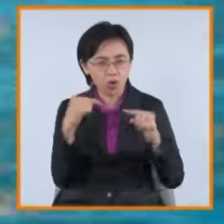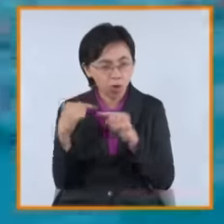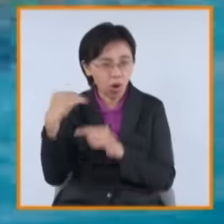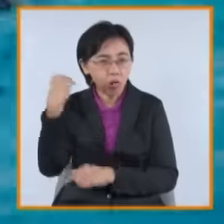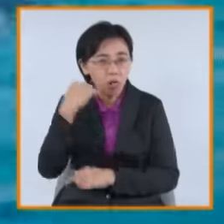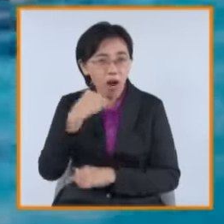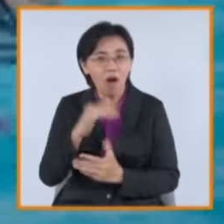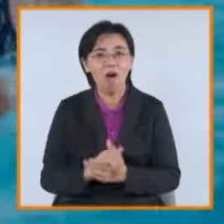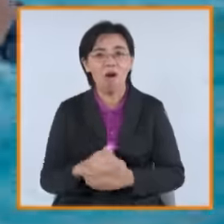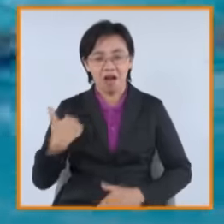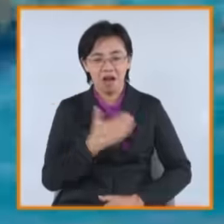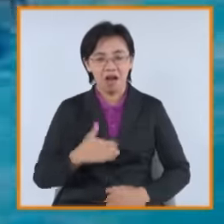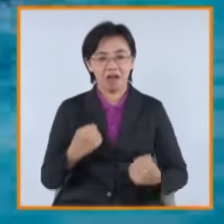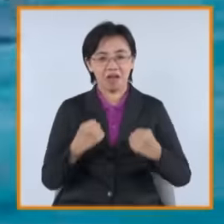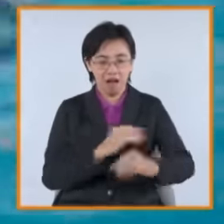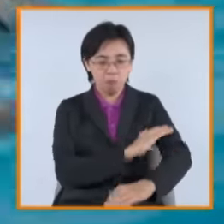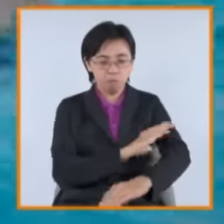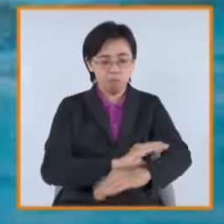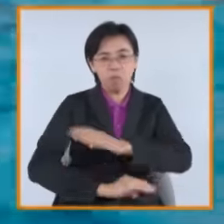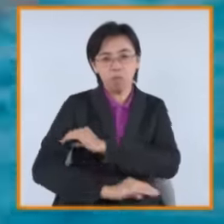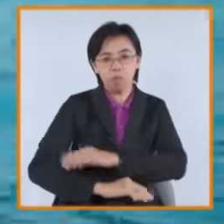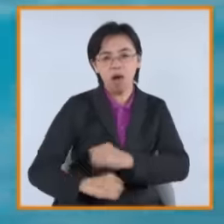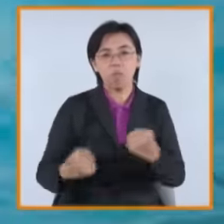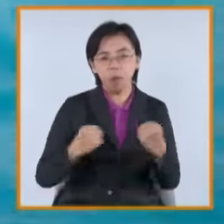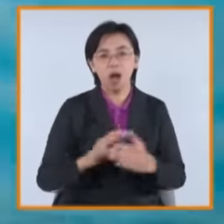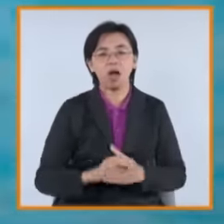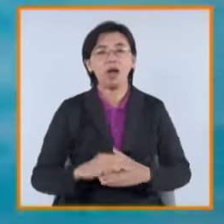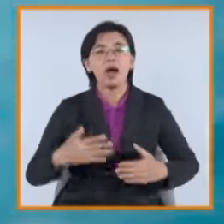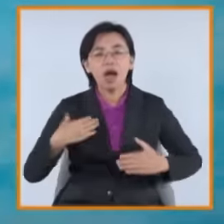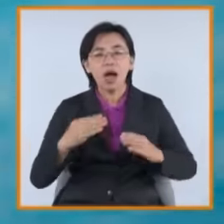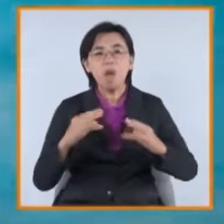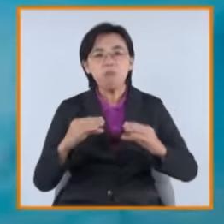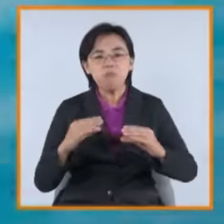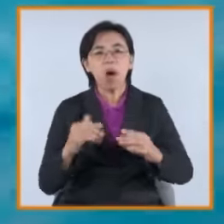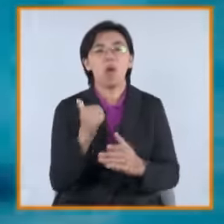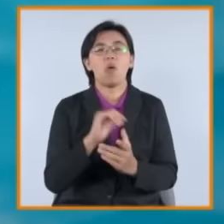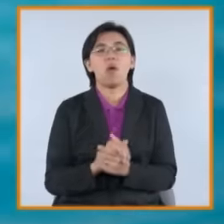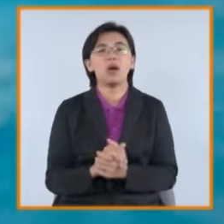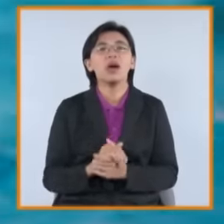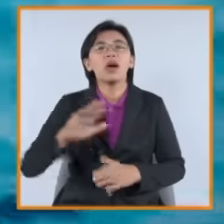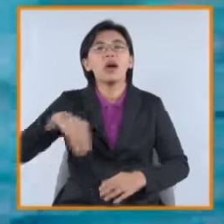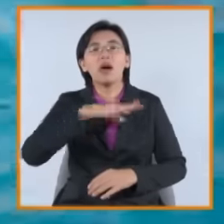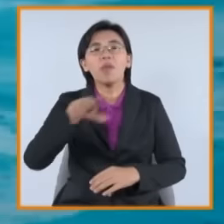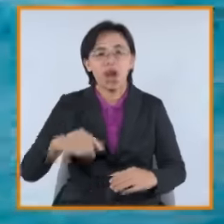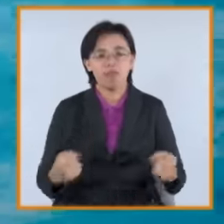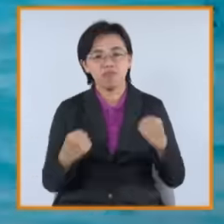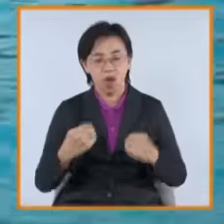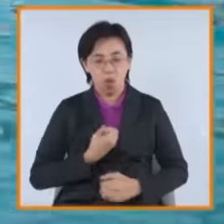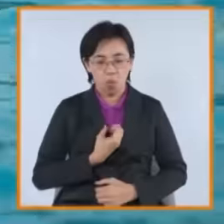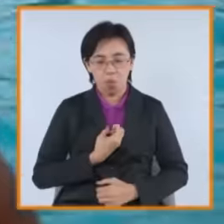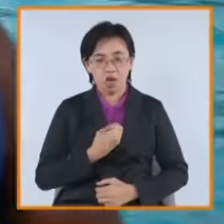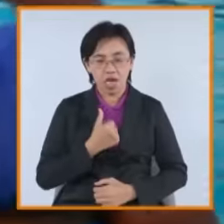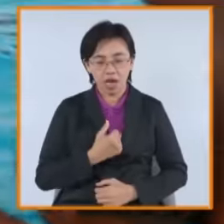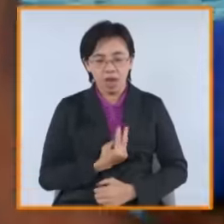ก็คือความกระชับและแข็งแรงของกล้ามเนื้อความยืดหยุ่นของร่างกายและความสามารถหรือว่าความทนทานของระบบหัวใจและ